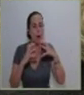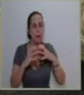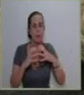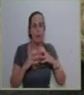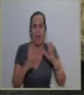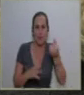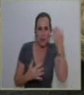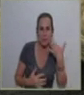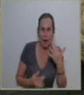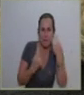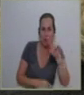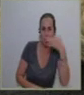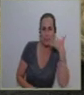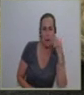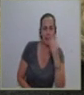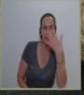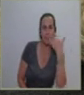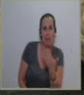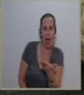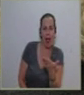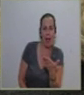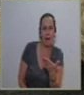לקחת את המספר? מאיפה... מי מלך אותו?